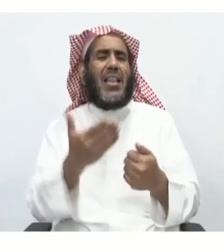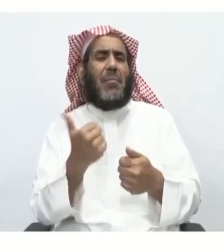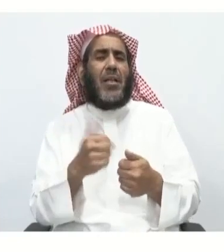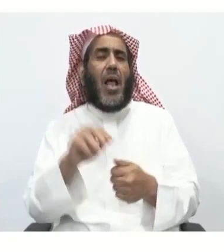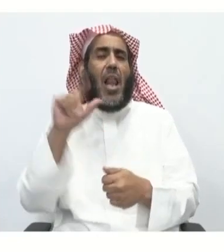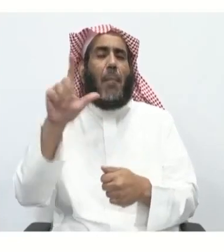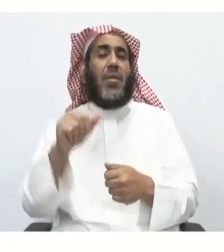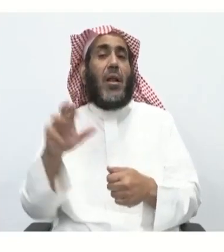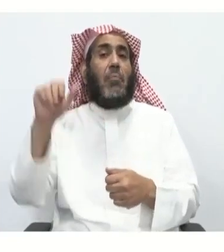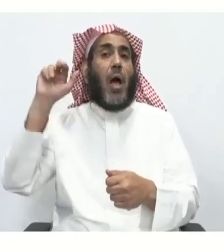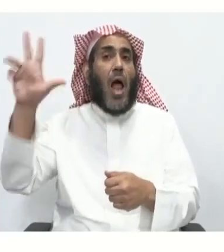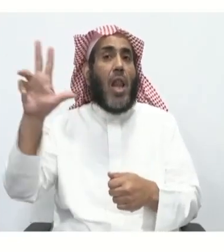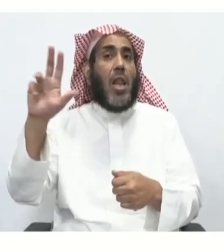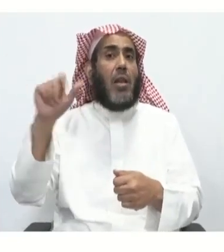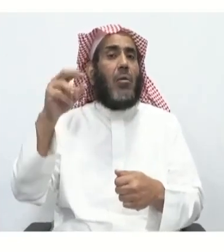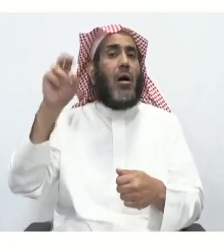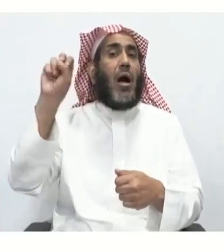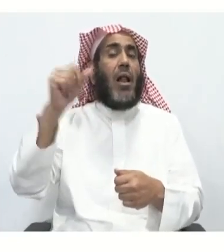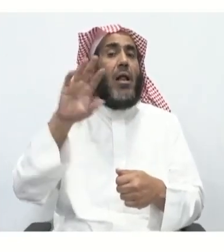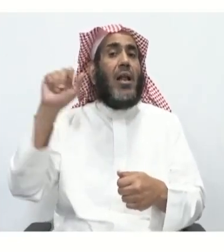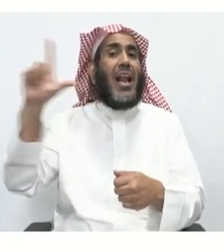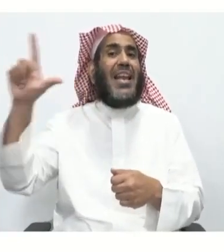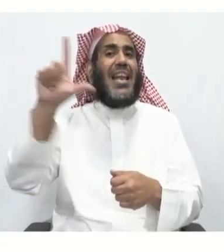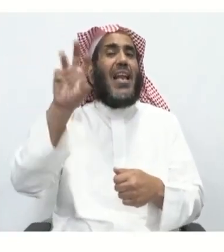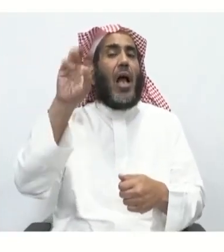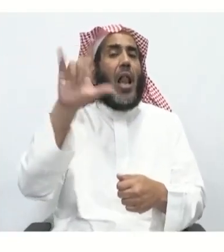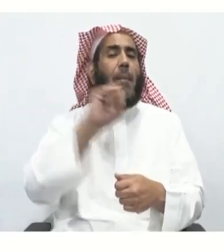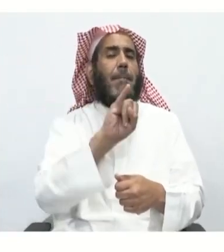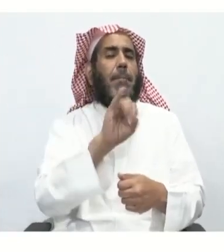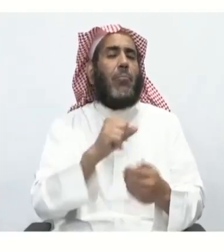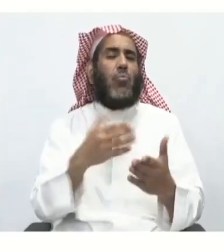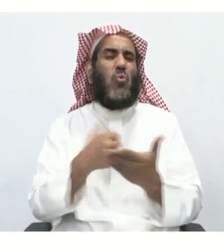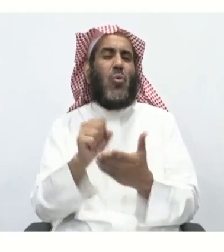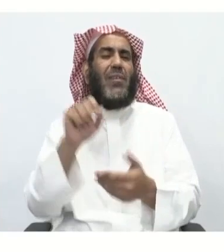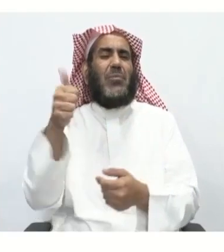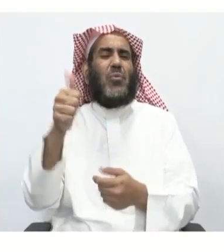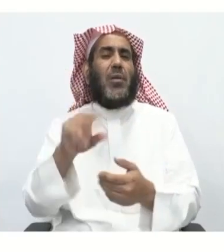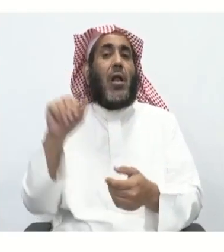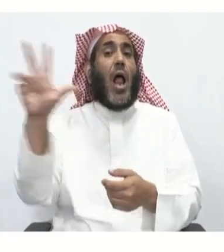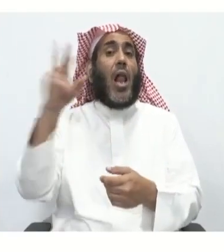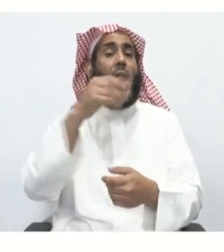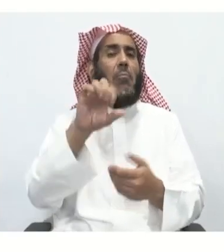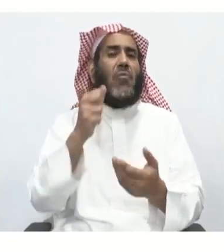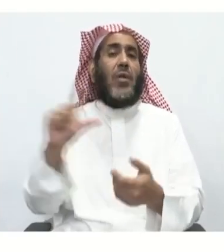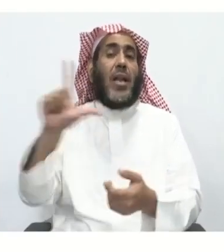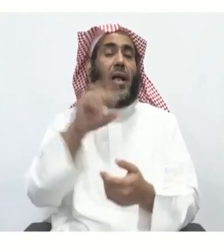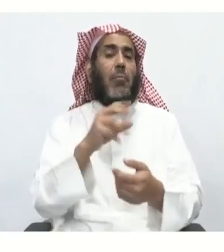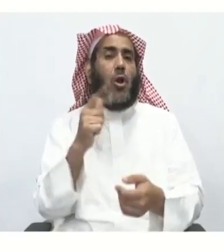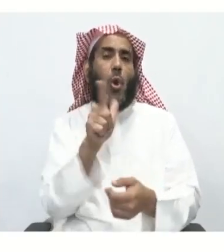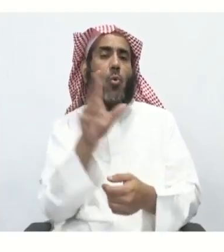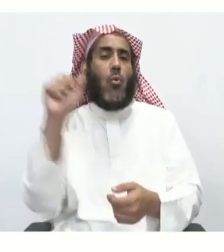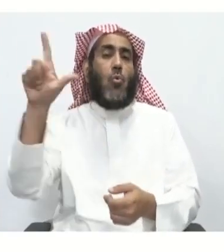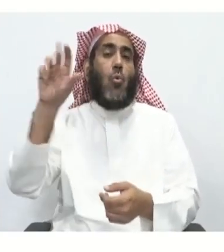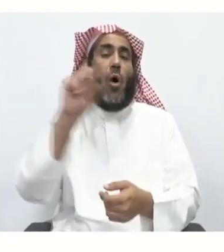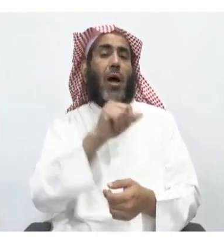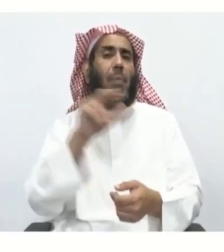اللام مثل القلم تقول للقلم فتحذف هنا همزه الوصل فم الذي حدث الكلمات اتيه طيب لغه